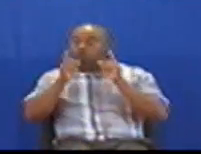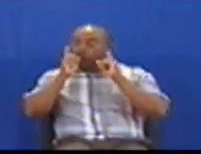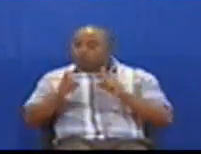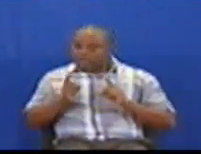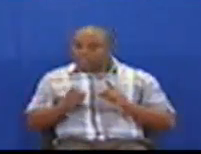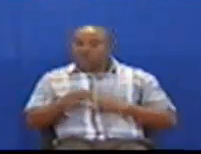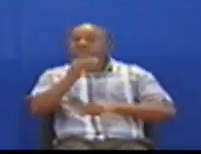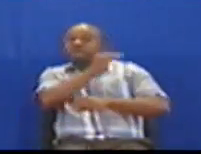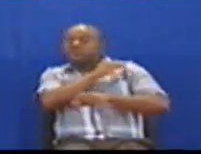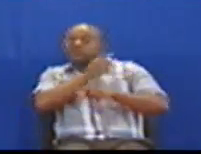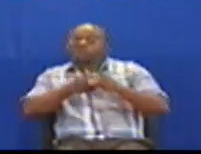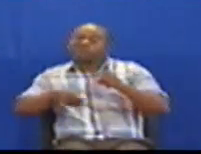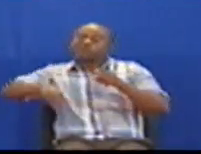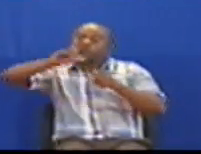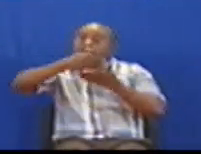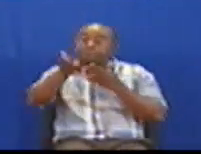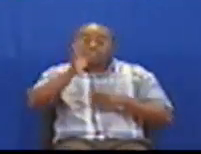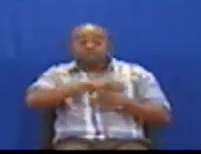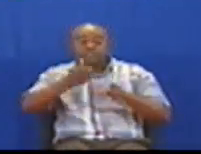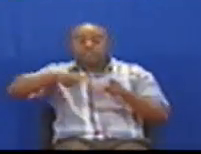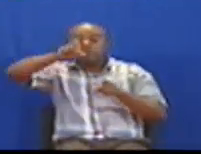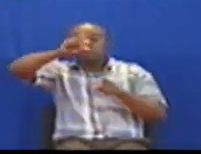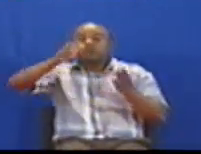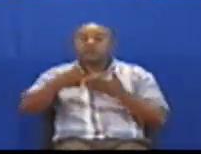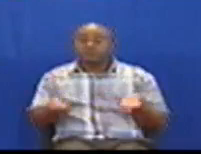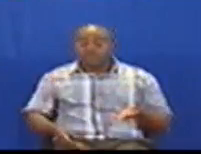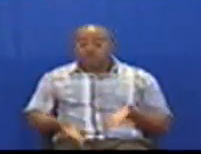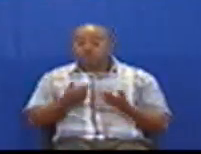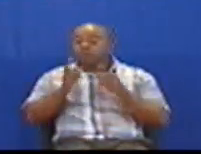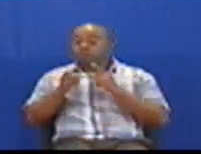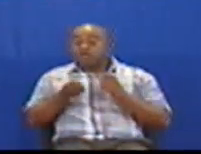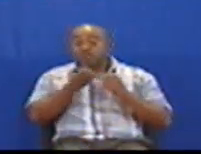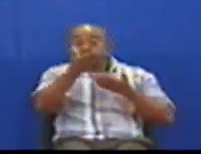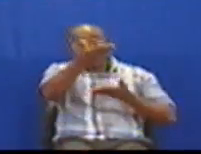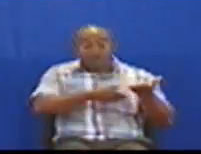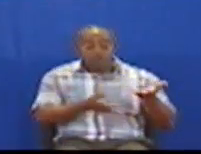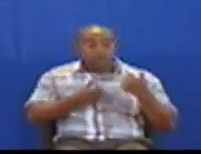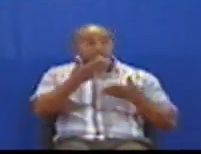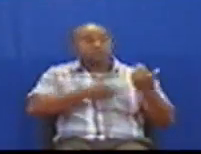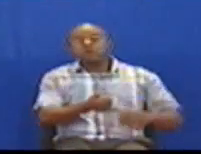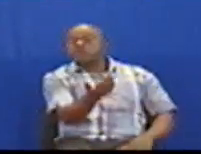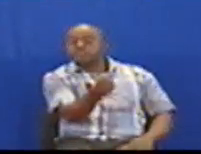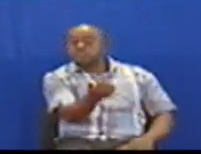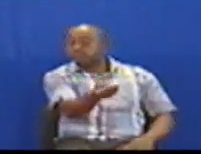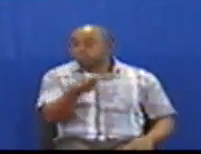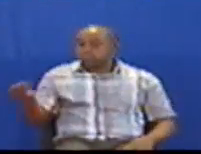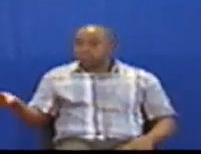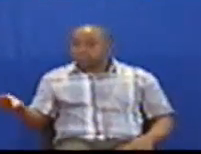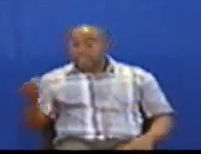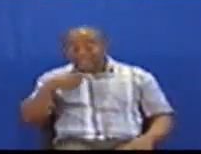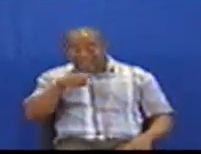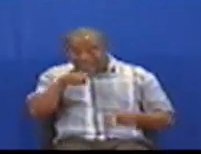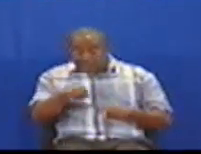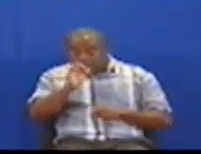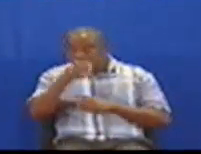hawapandishi vyeo, hawapandiki madaraja, na kwa nini wale wengine walipewa barua za kupandisha madaraja alafu wakaja kanyang'anywa. Leo wana miaka mitano,